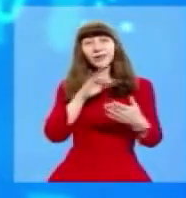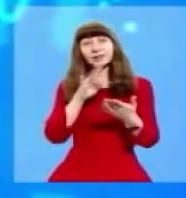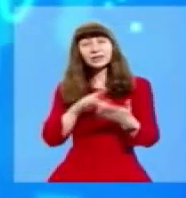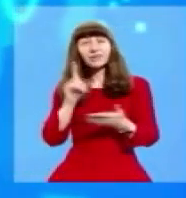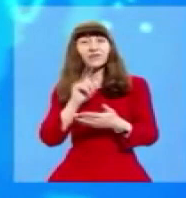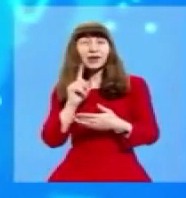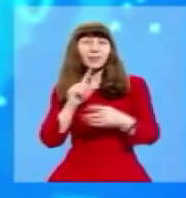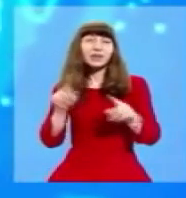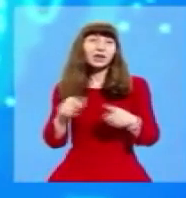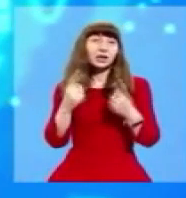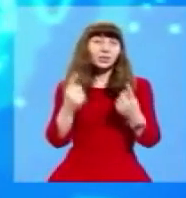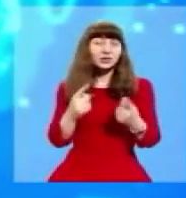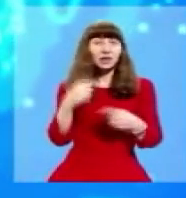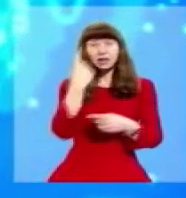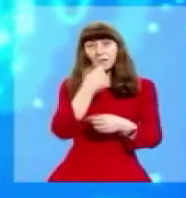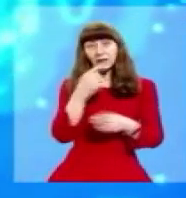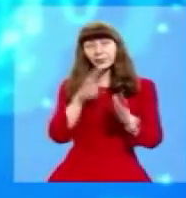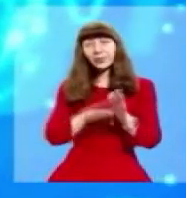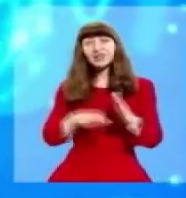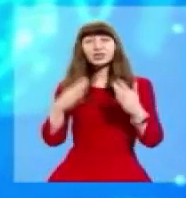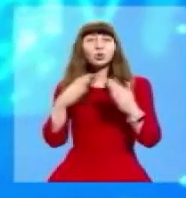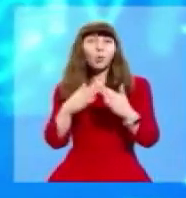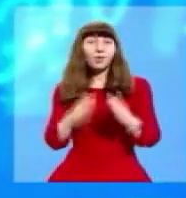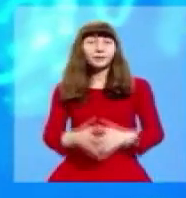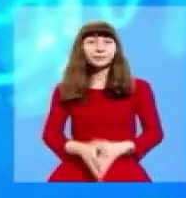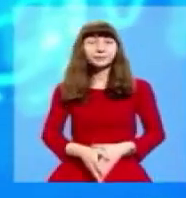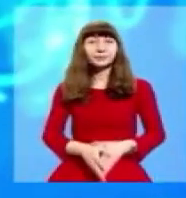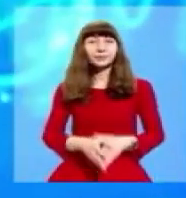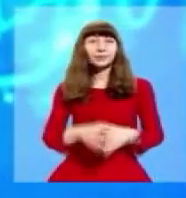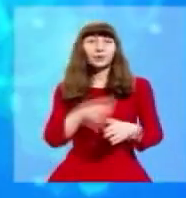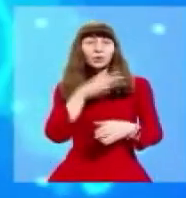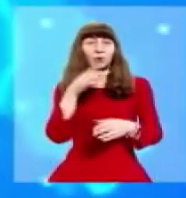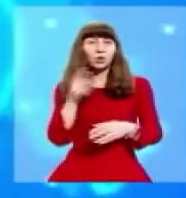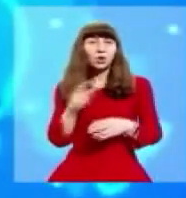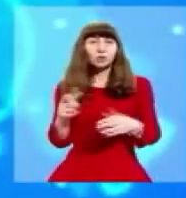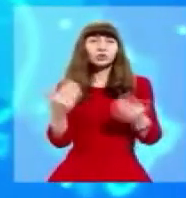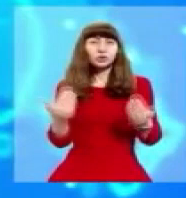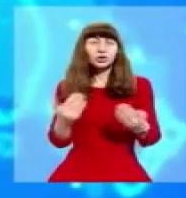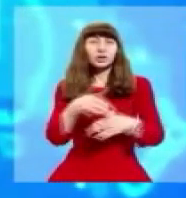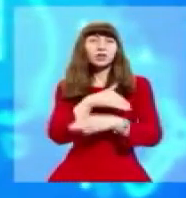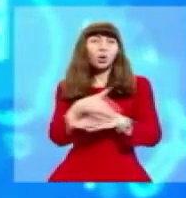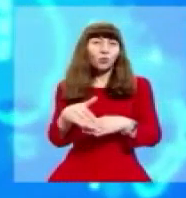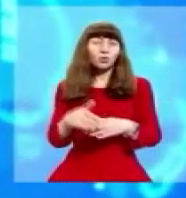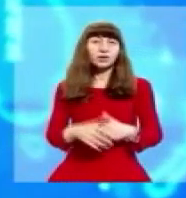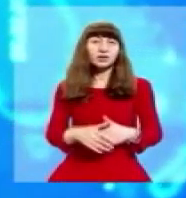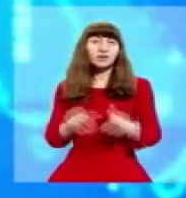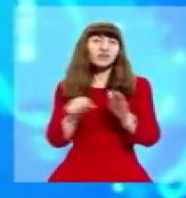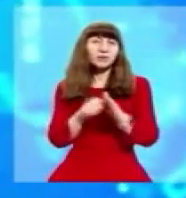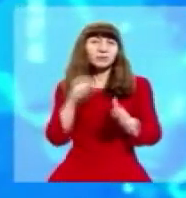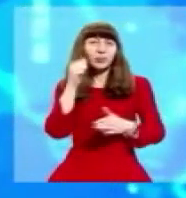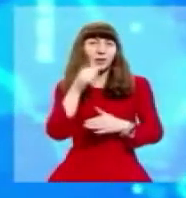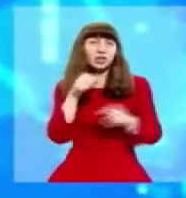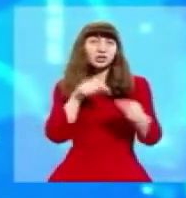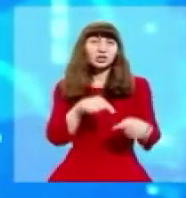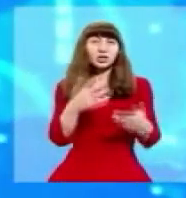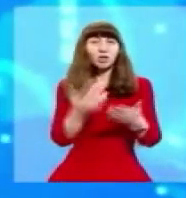Центр временной адаптации для лиц без определенного места жительства. Десятки людей, оказавшихся на улице, особенно в зимние морозы,